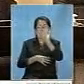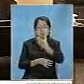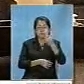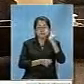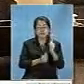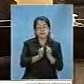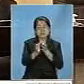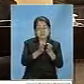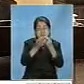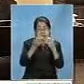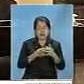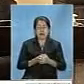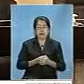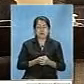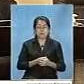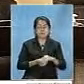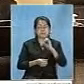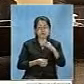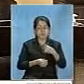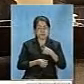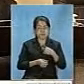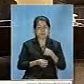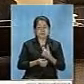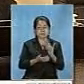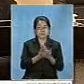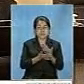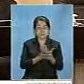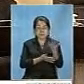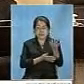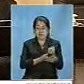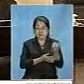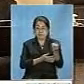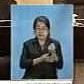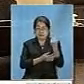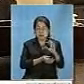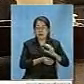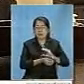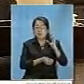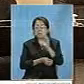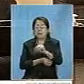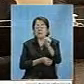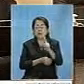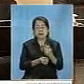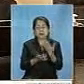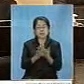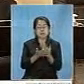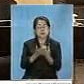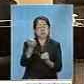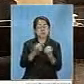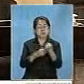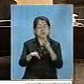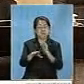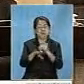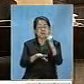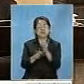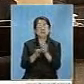งินคงคลังเพื่อที่จะคืนภาษีรถคันแรก ก็ขออนุญาตเรียนว่าก็เป็นความจริงนะครับเพราะว่